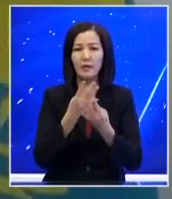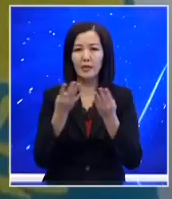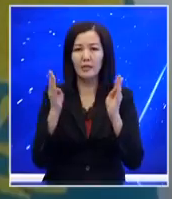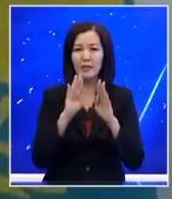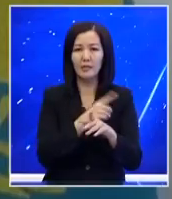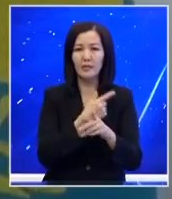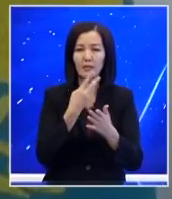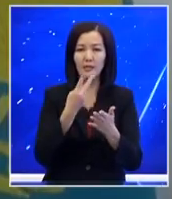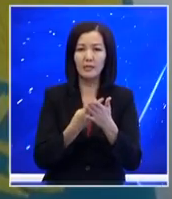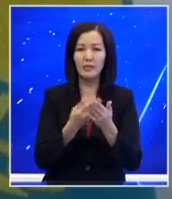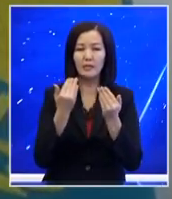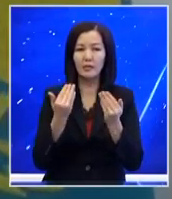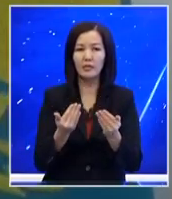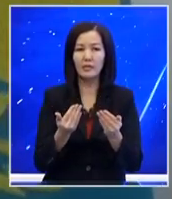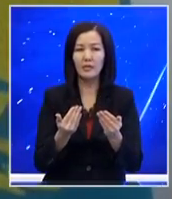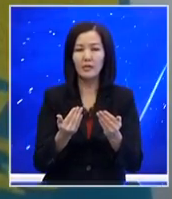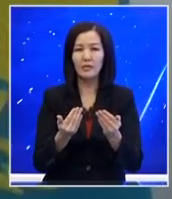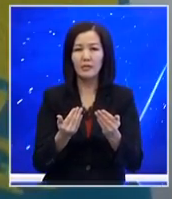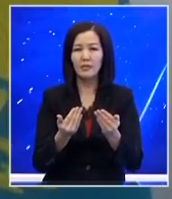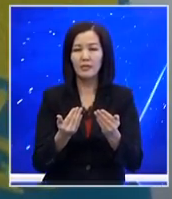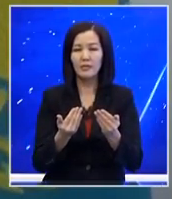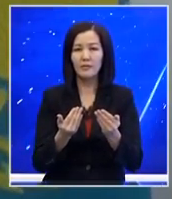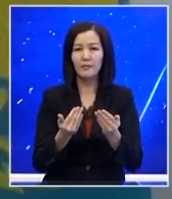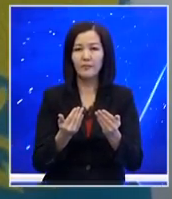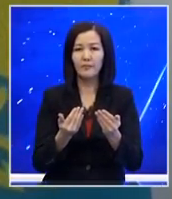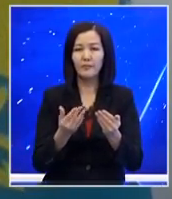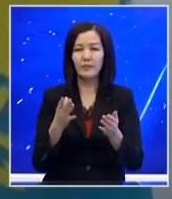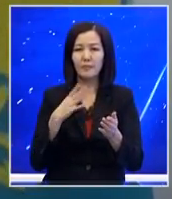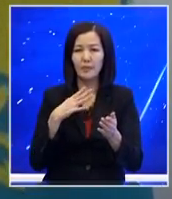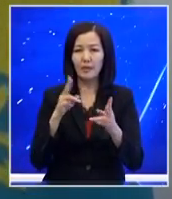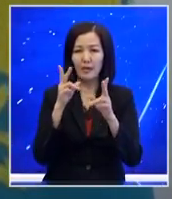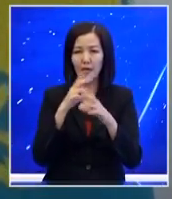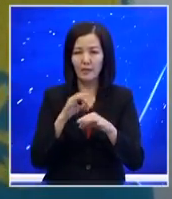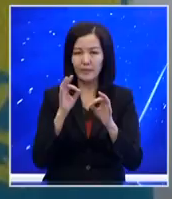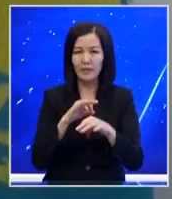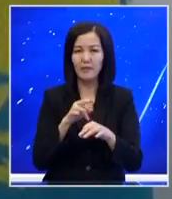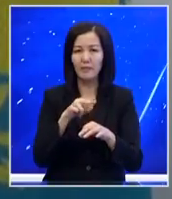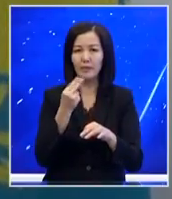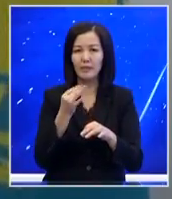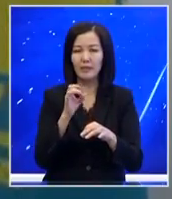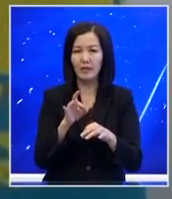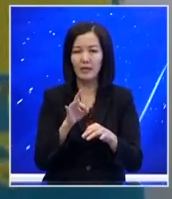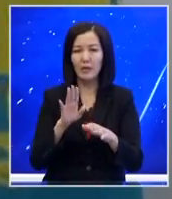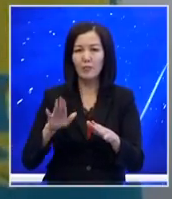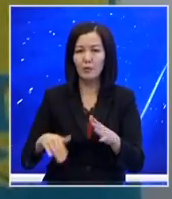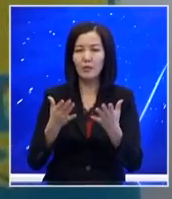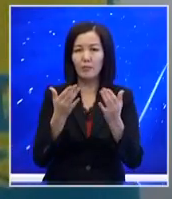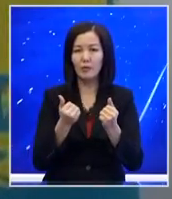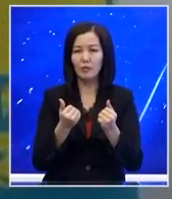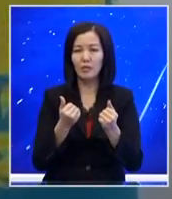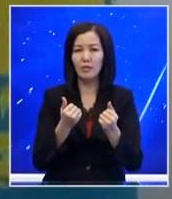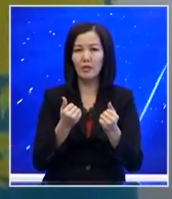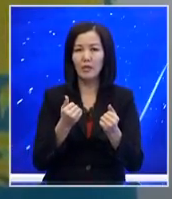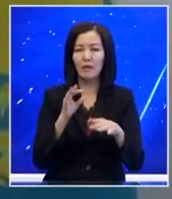стационар, как прибывшая из-за рубежа. Выявлена при лабораторном обследовании методом ПЦР. После получения положительного